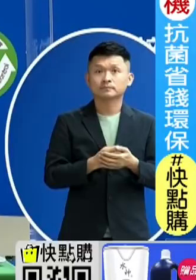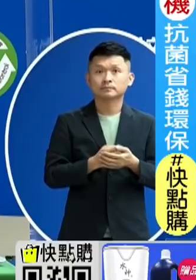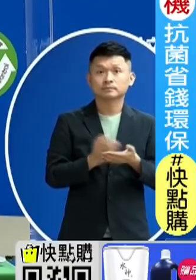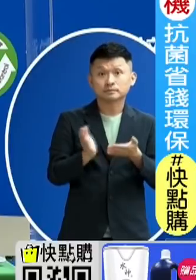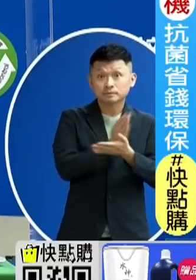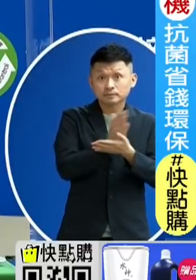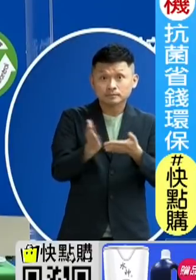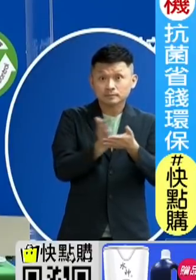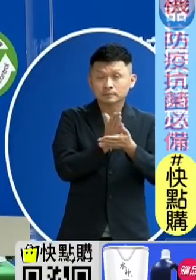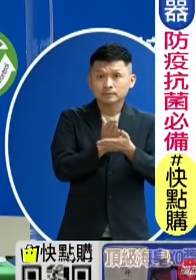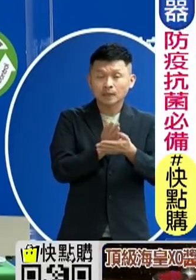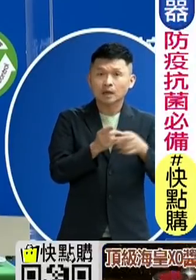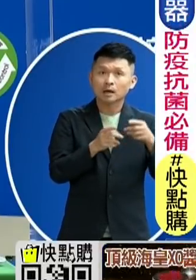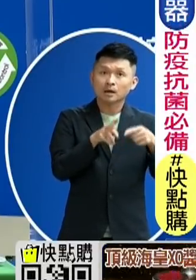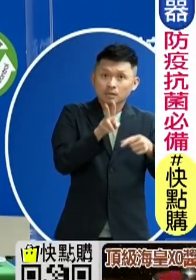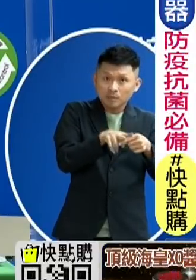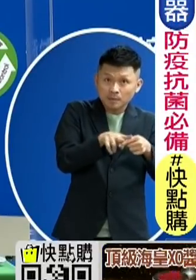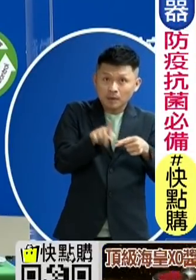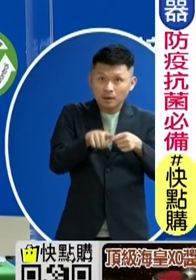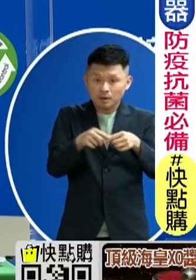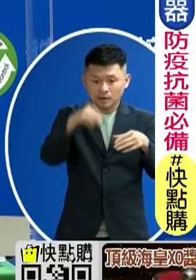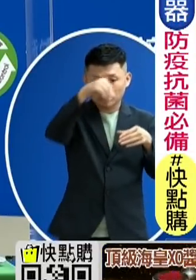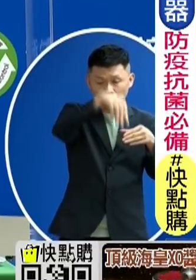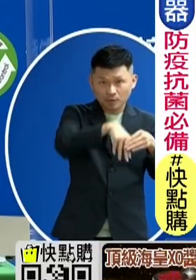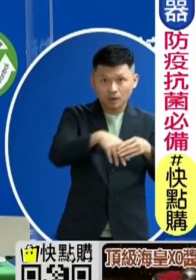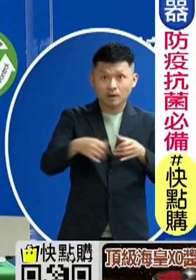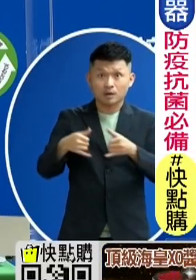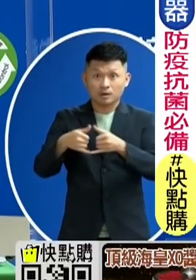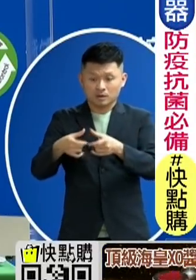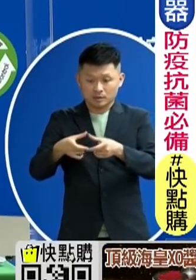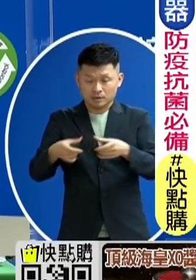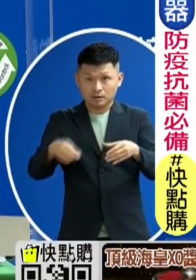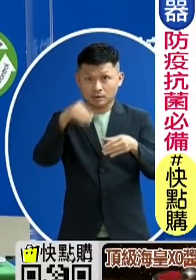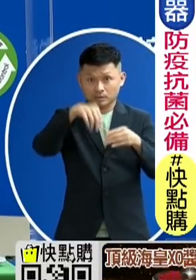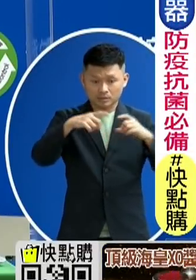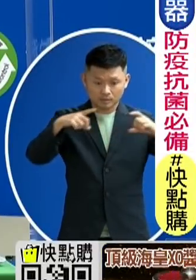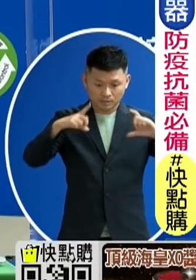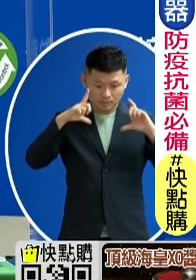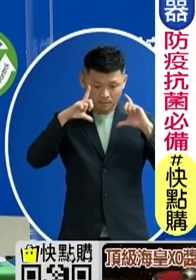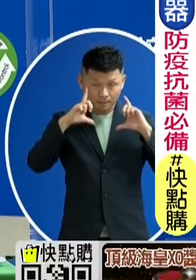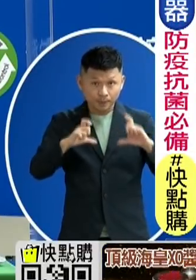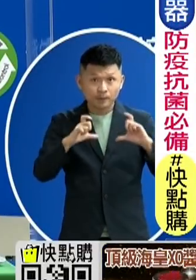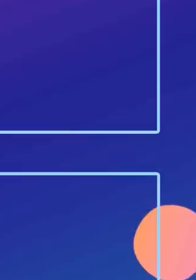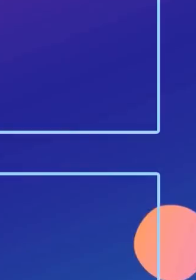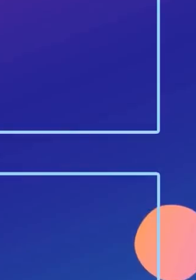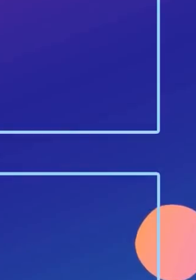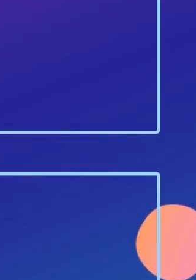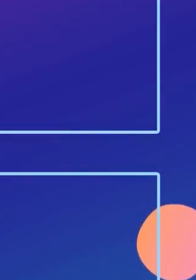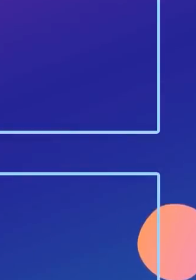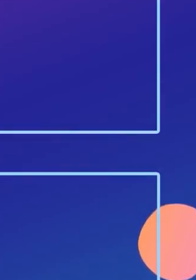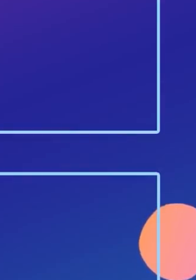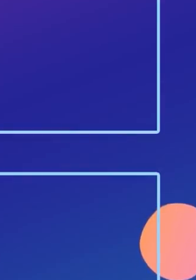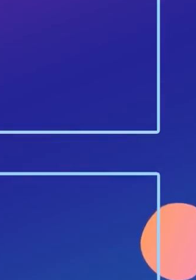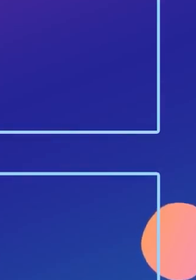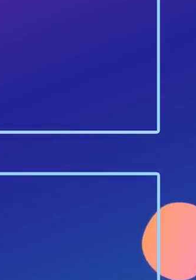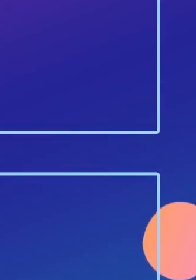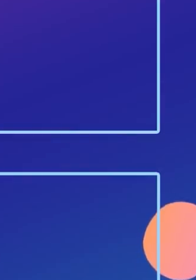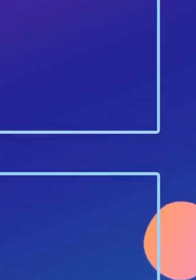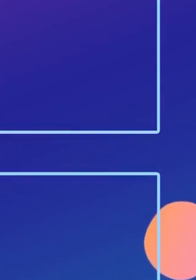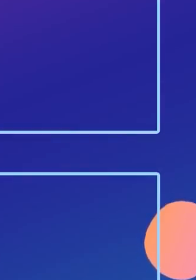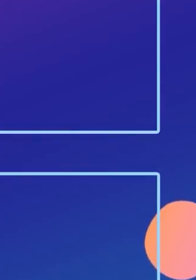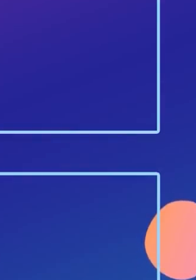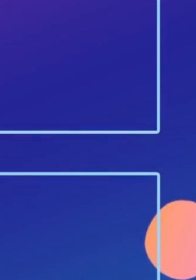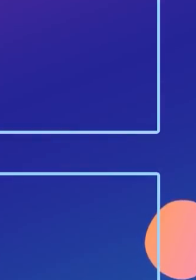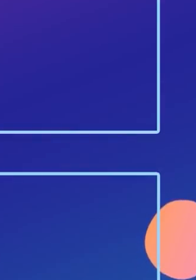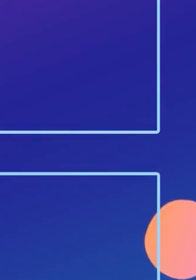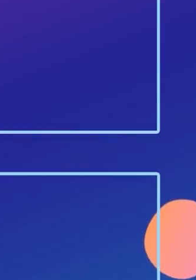试了，那个考卷都已经交出去，还 open book 给你看答案，你这句话不就是这么讲了吗？ 如果您经常就晚上啦睡不着